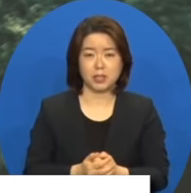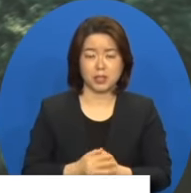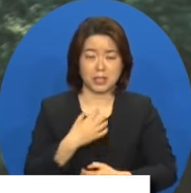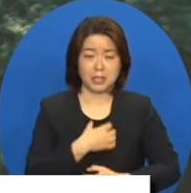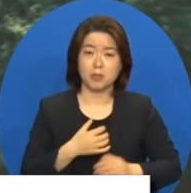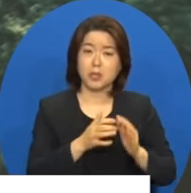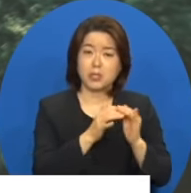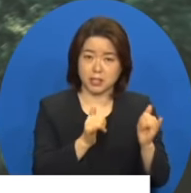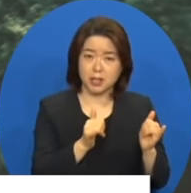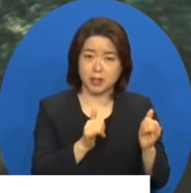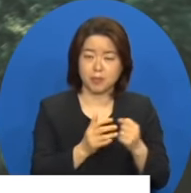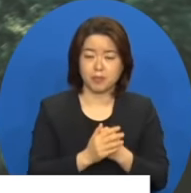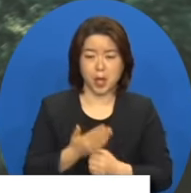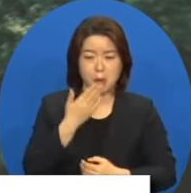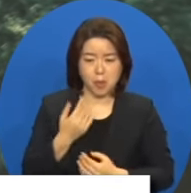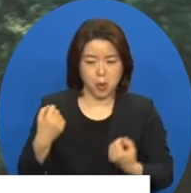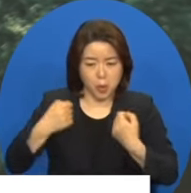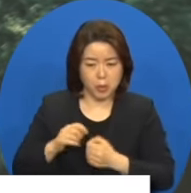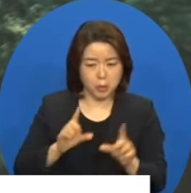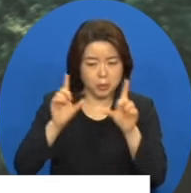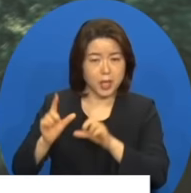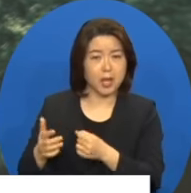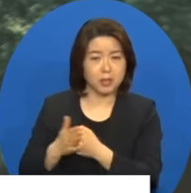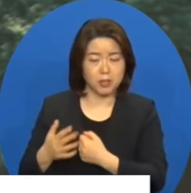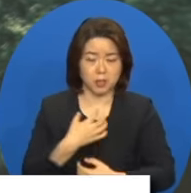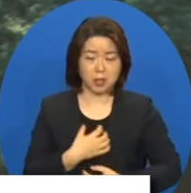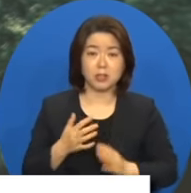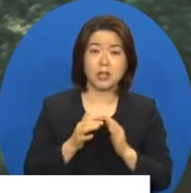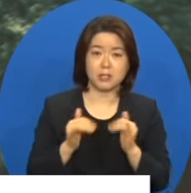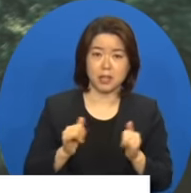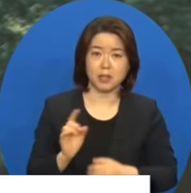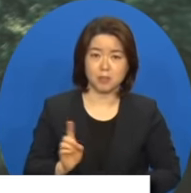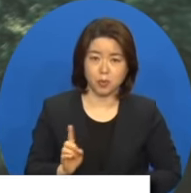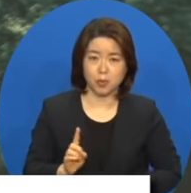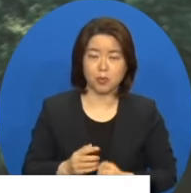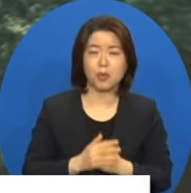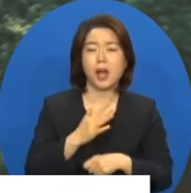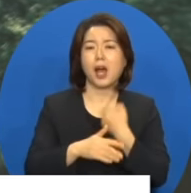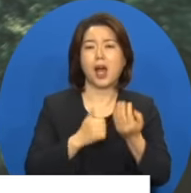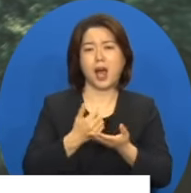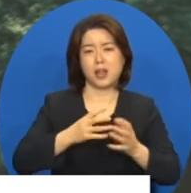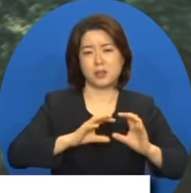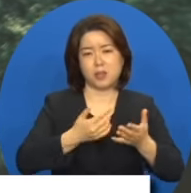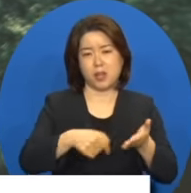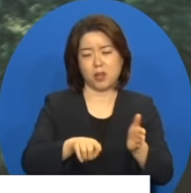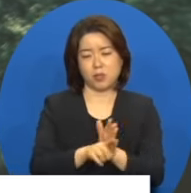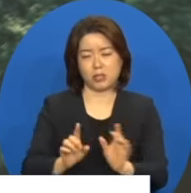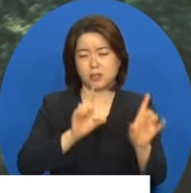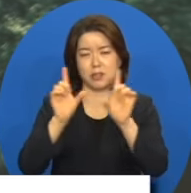염려하는 사람은, 먹고 있고 사는 것 때문에 걱정하는 사람은 하나님의 나라를 위해서 살지